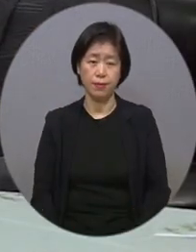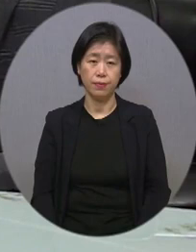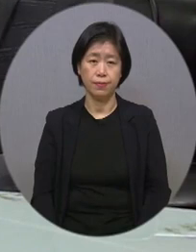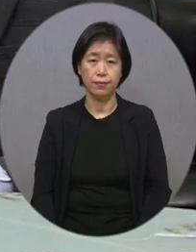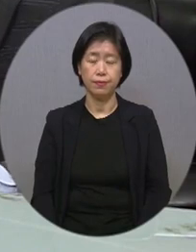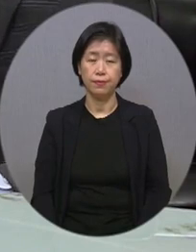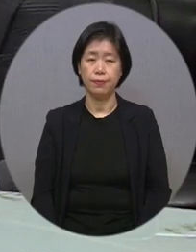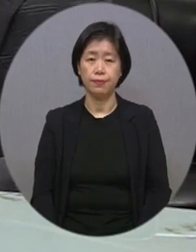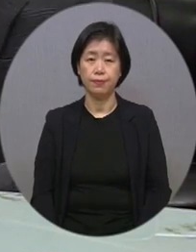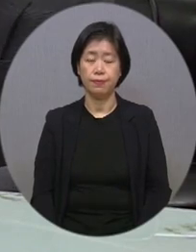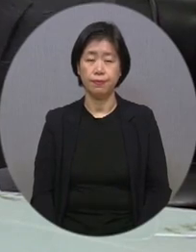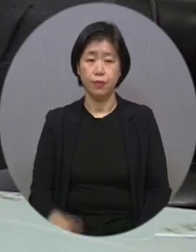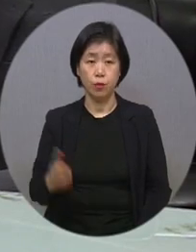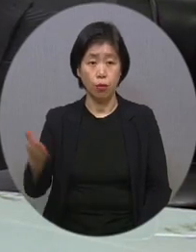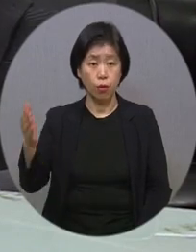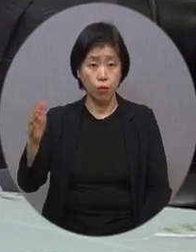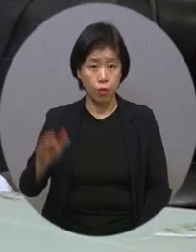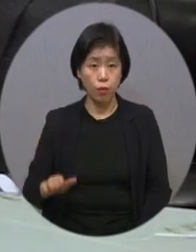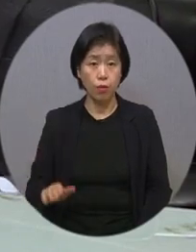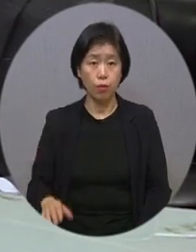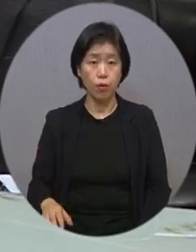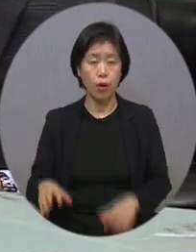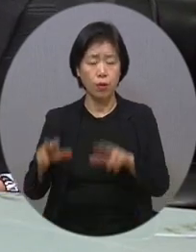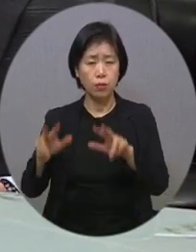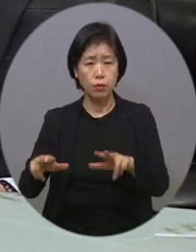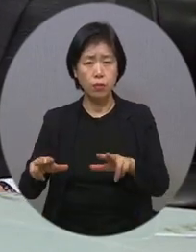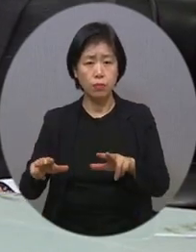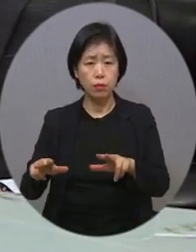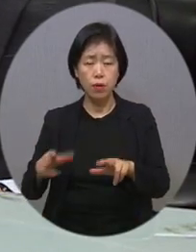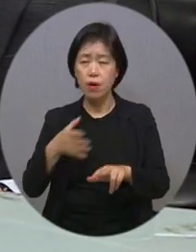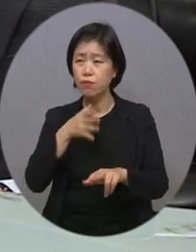이렇게 만들어 놨고 했는데 또 지금 와서 보니까